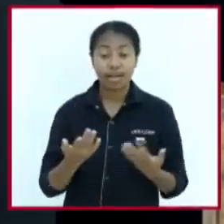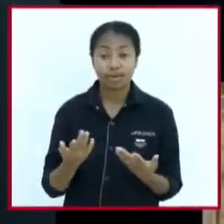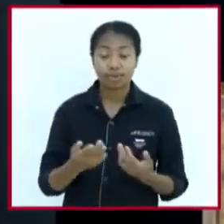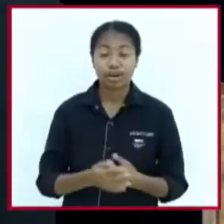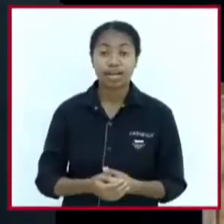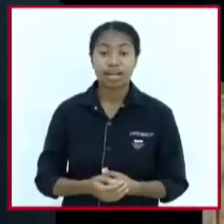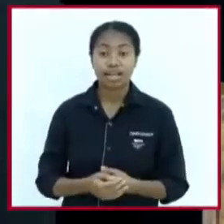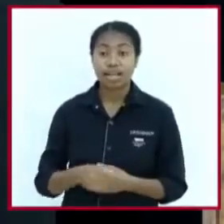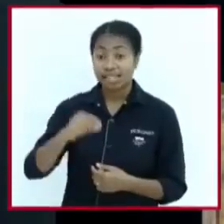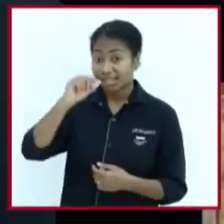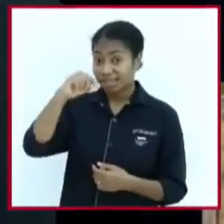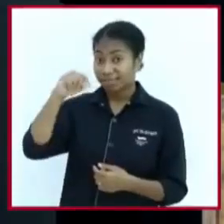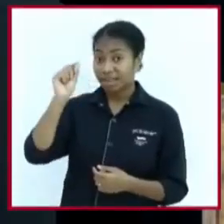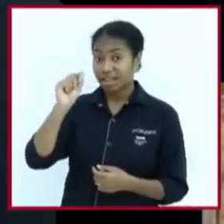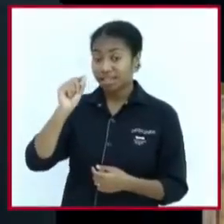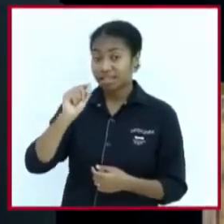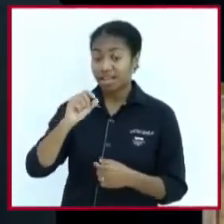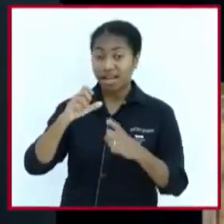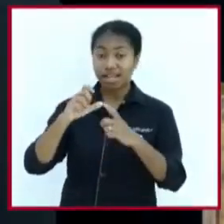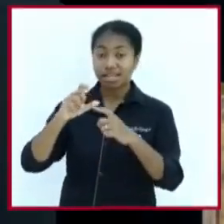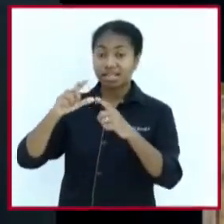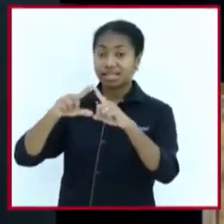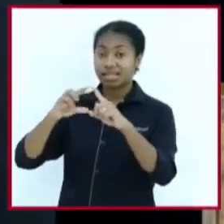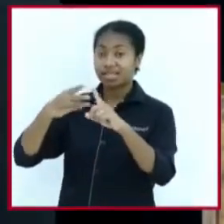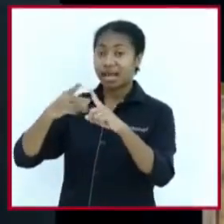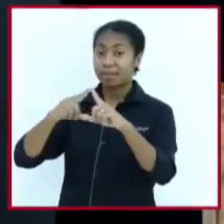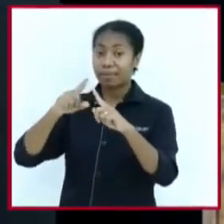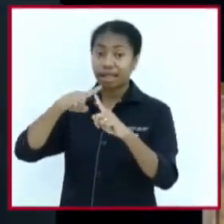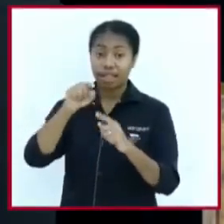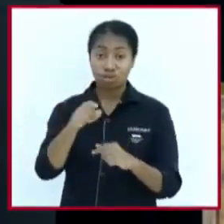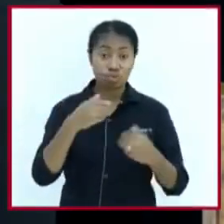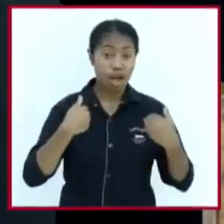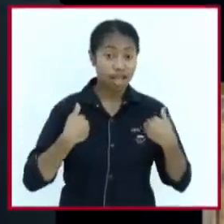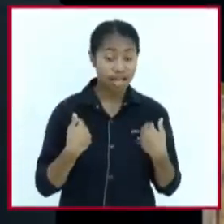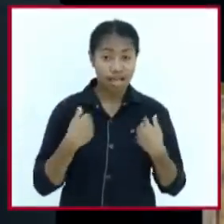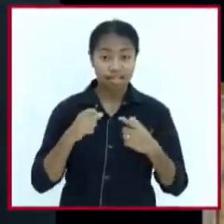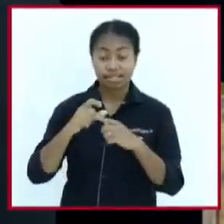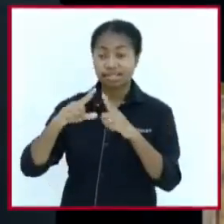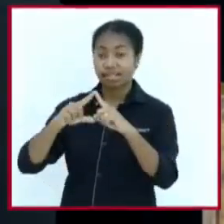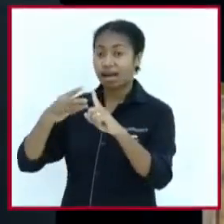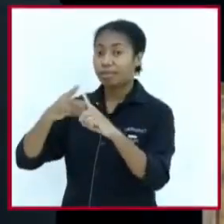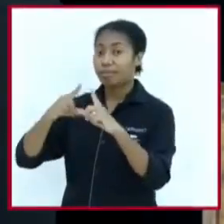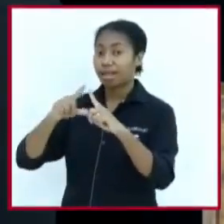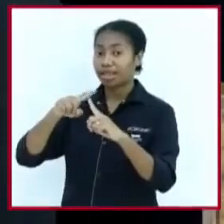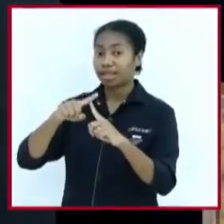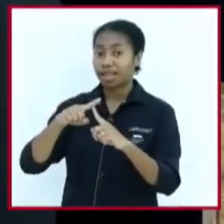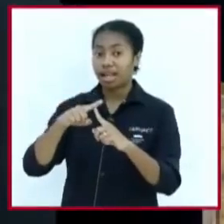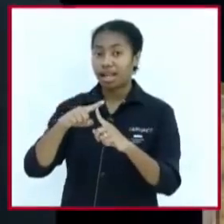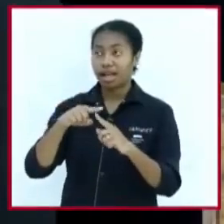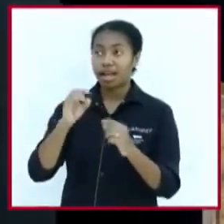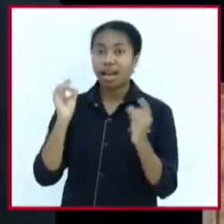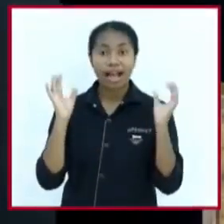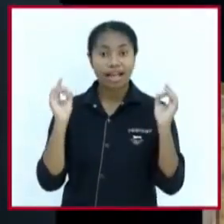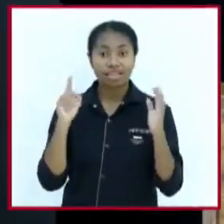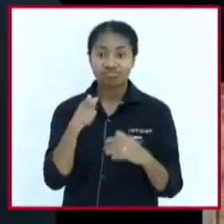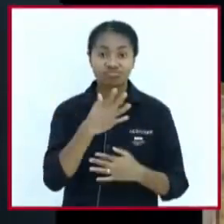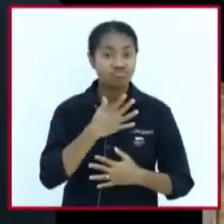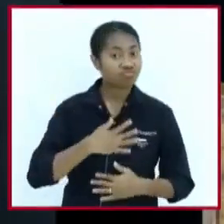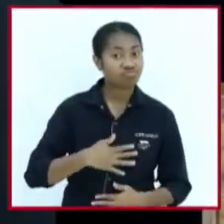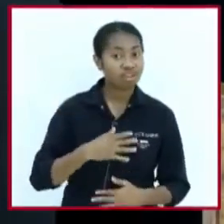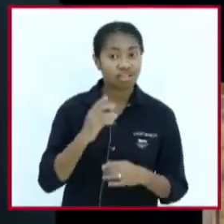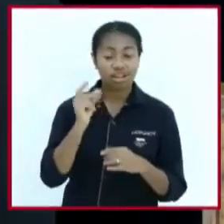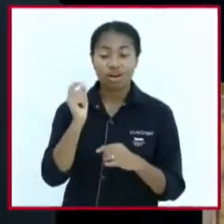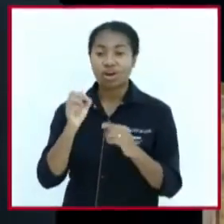sebenarnya sahabat itu ada sahabat lain satu sahabat yang bersifat rohani Sabat itu